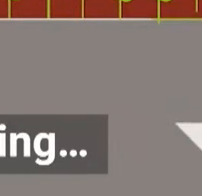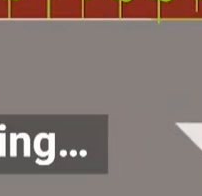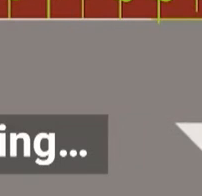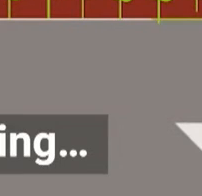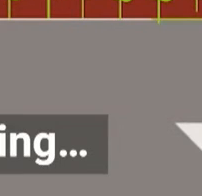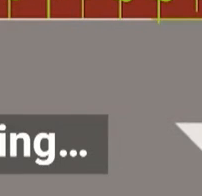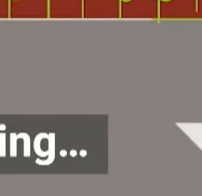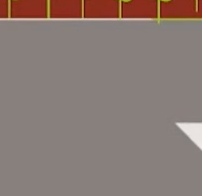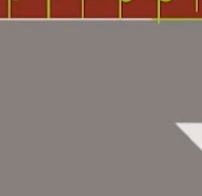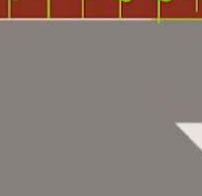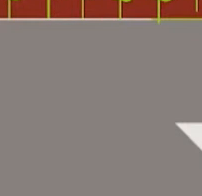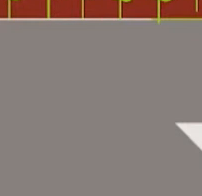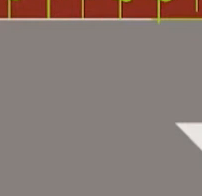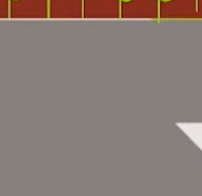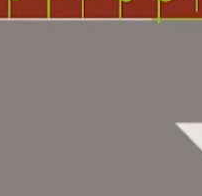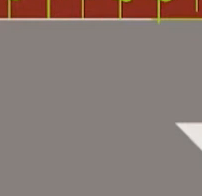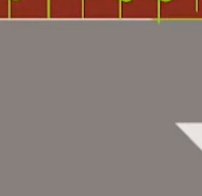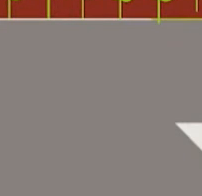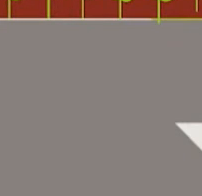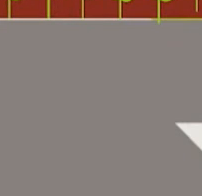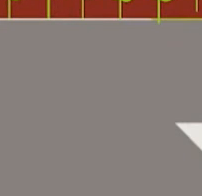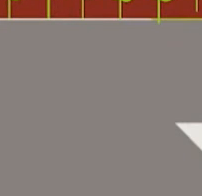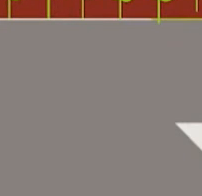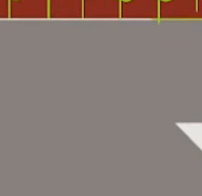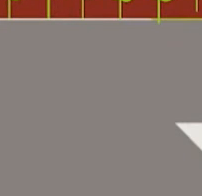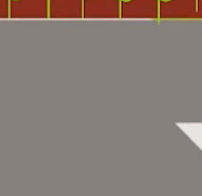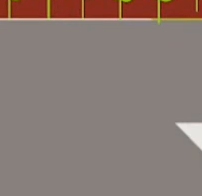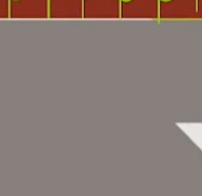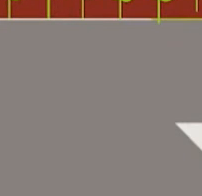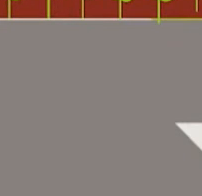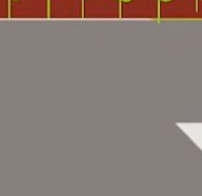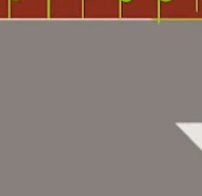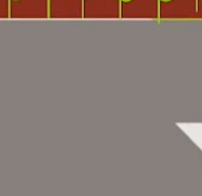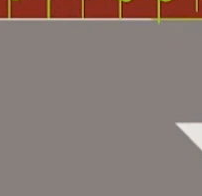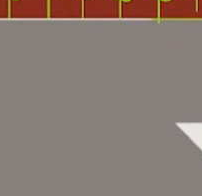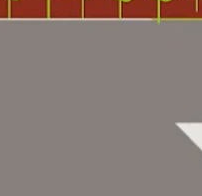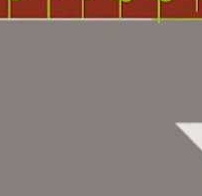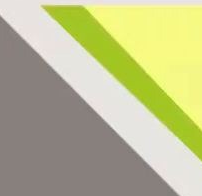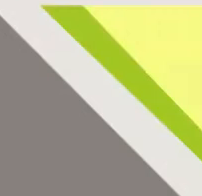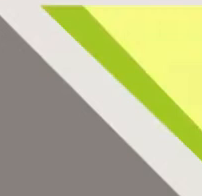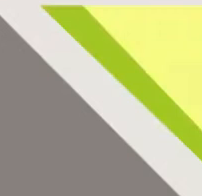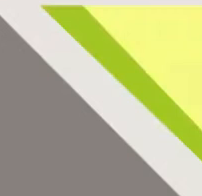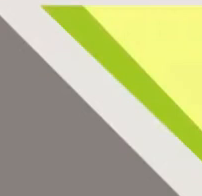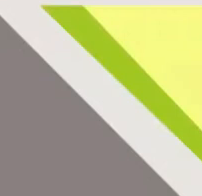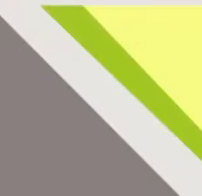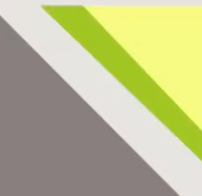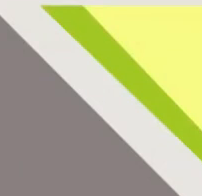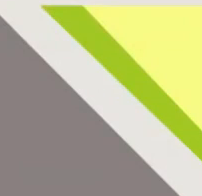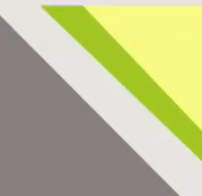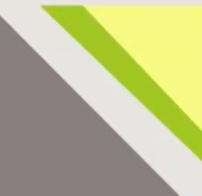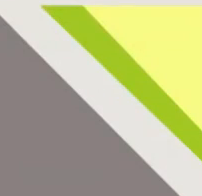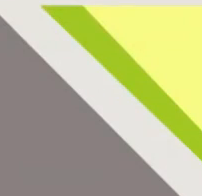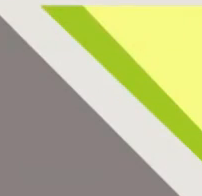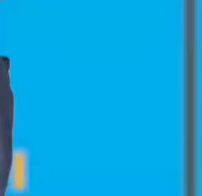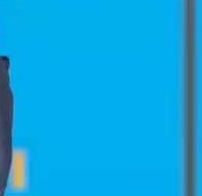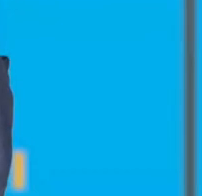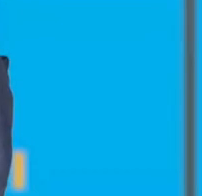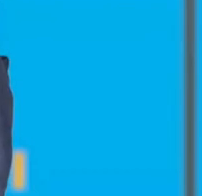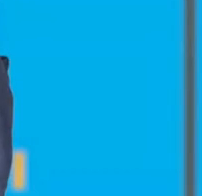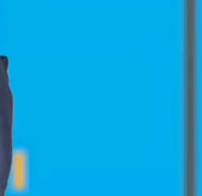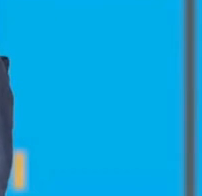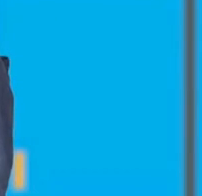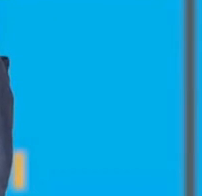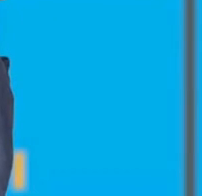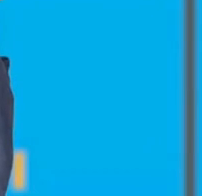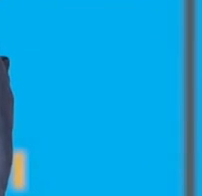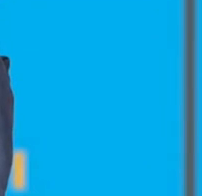tahun pembelajaran jarak jauh, sebagian anak mengalami ketertinggalan dan juga mungkin merasa cemas. Tapi saya yakin Anda bisa membantu. Mari